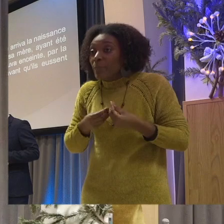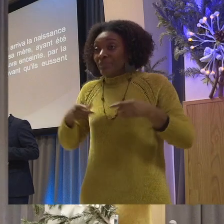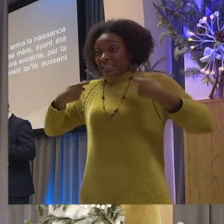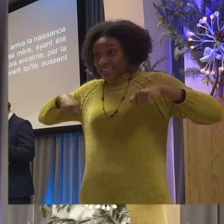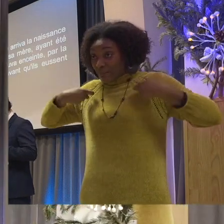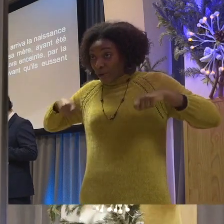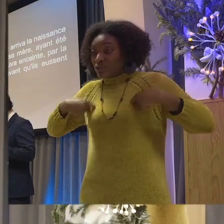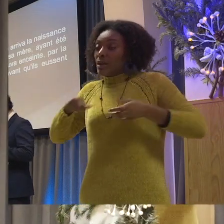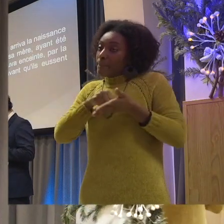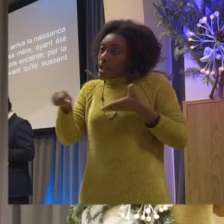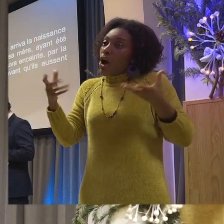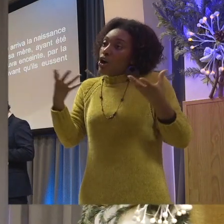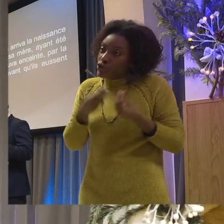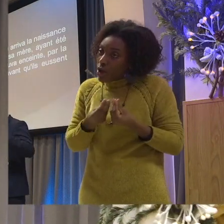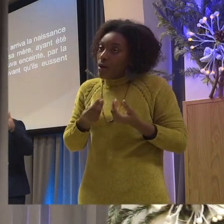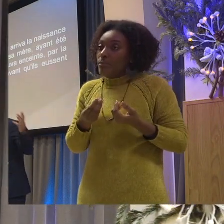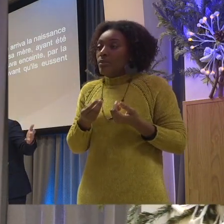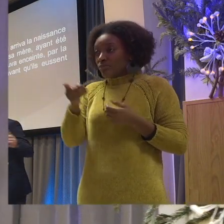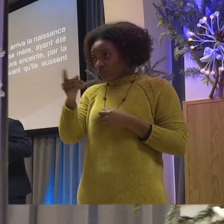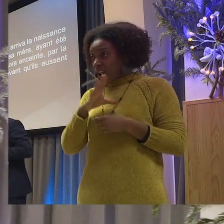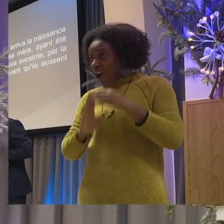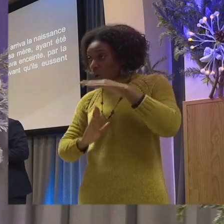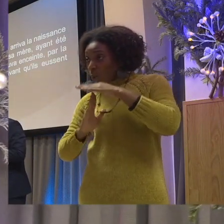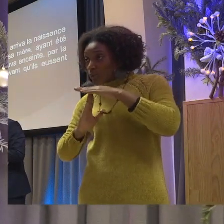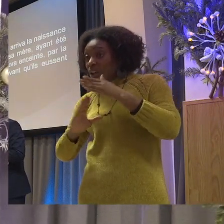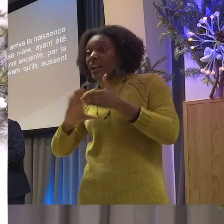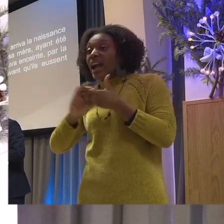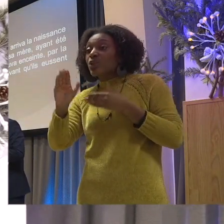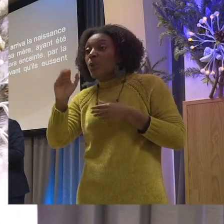est-ce que toi, mari, et toi, femme, vous avez un compte commun, par exemple?